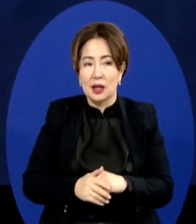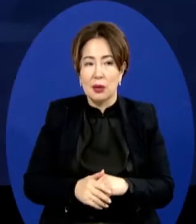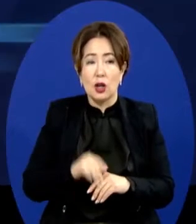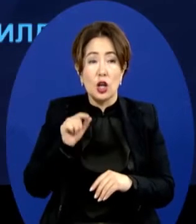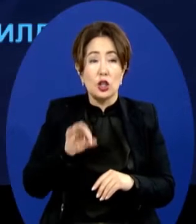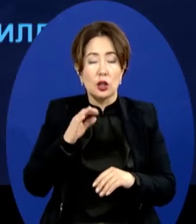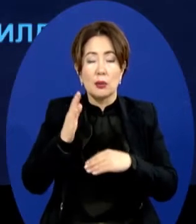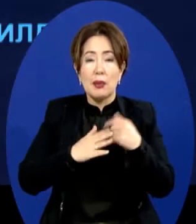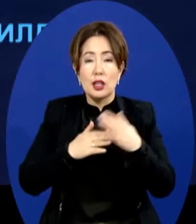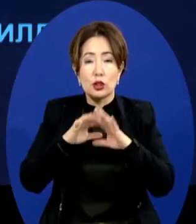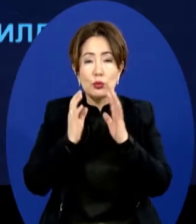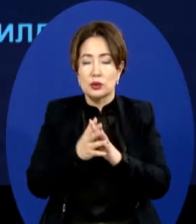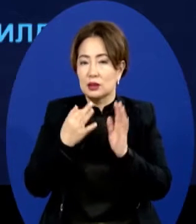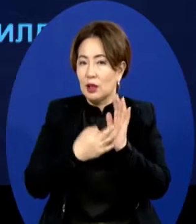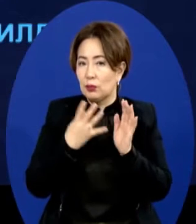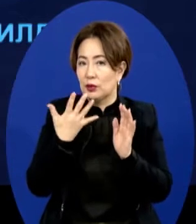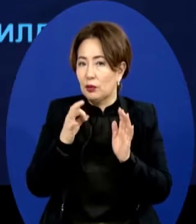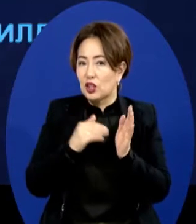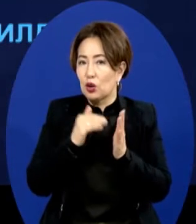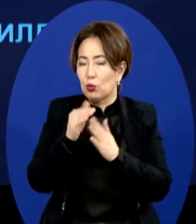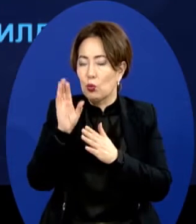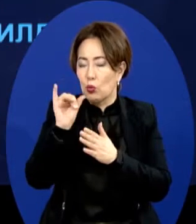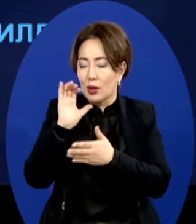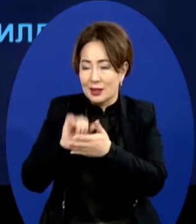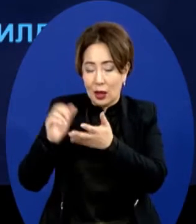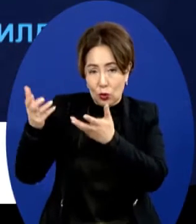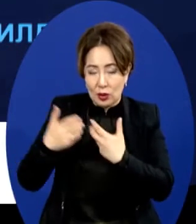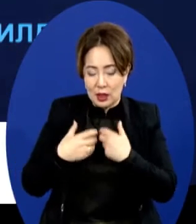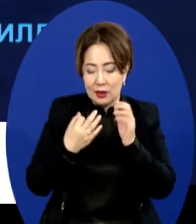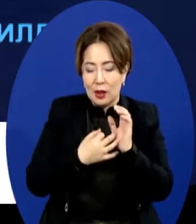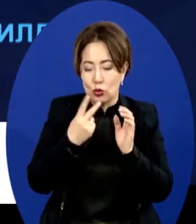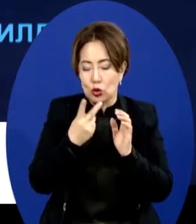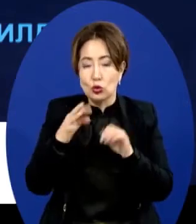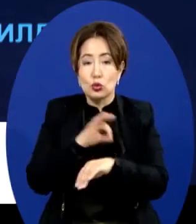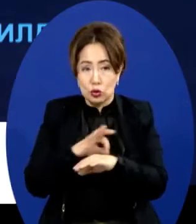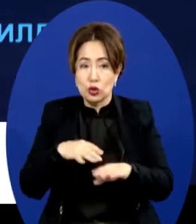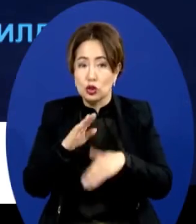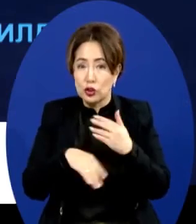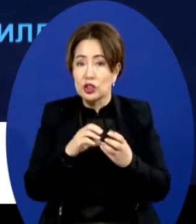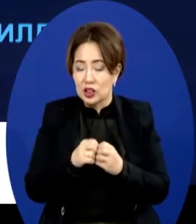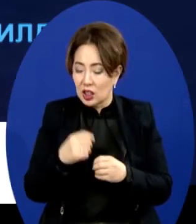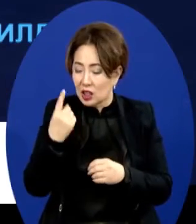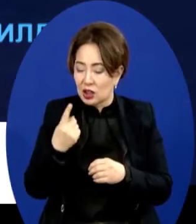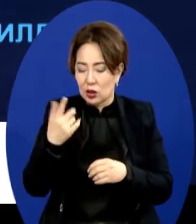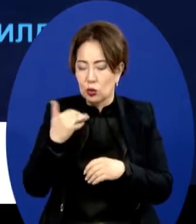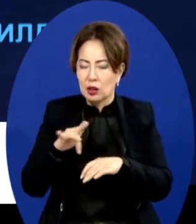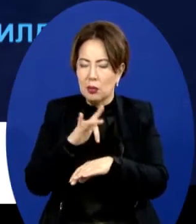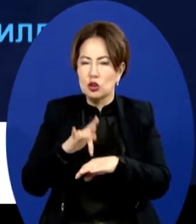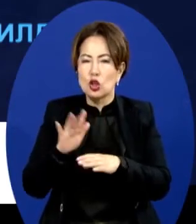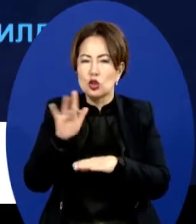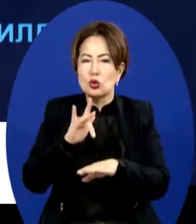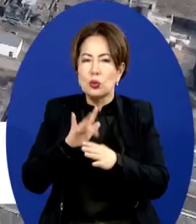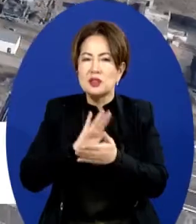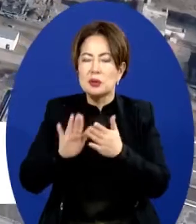Энэ онд барилгын салбарт нийт 850 тэрбум төгрөгийн санхүүжилтээр 824 төслийг хэрэгжүүлнэ. Эдгээрийн нэг нь Улаанбаатар хотын төв цэвэрлэх байгууламжийн